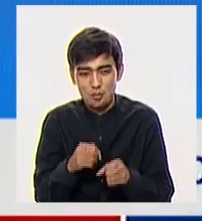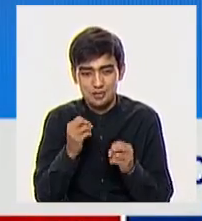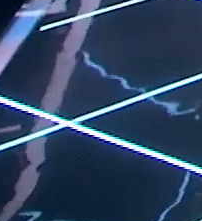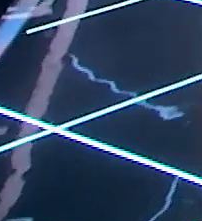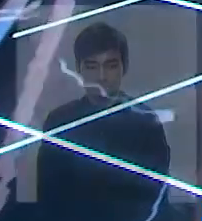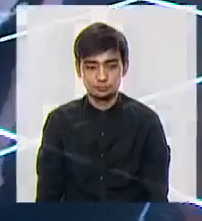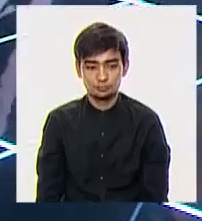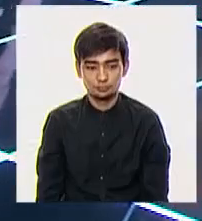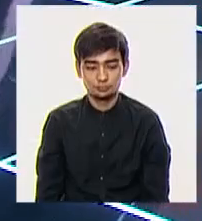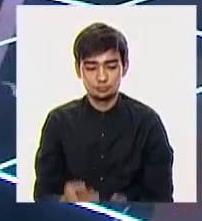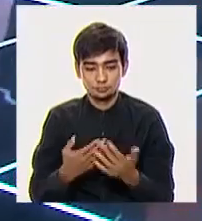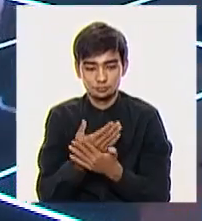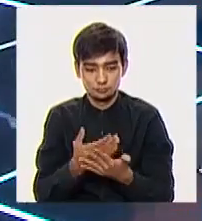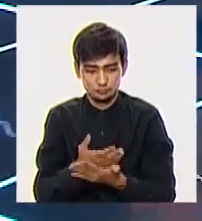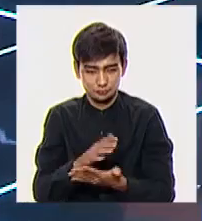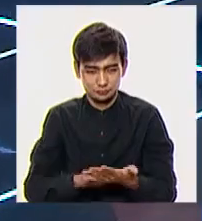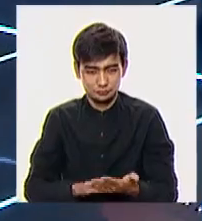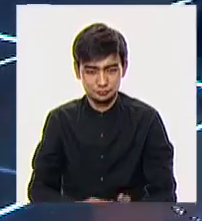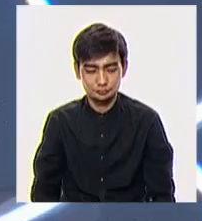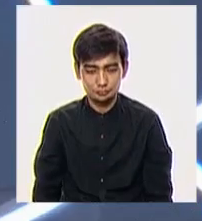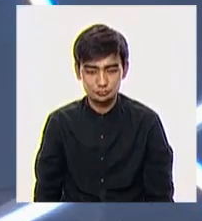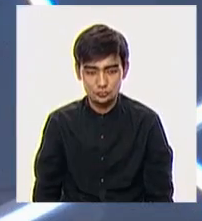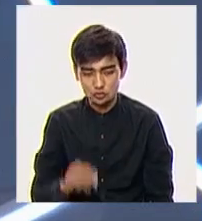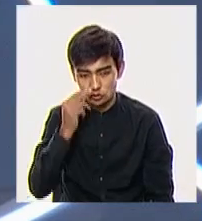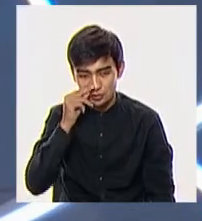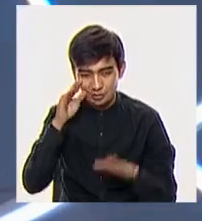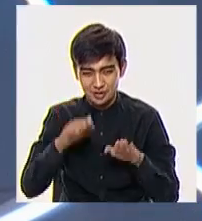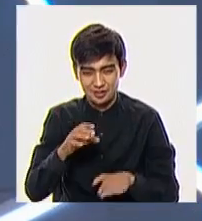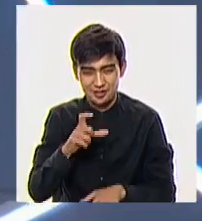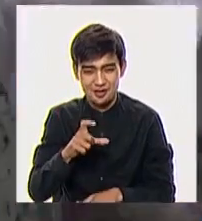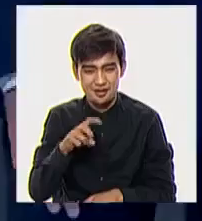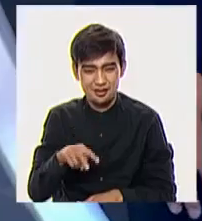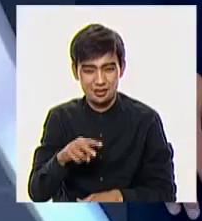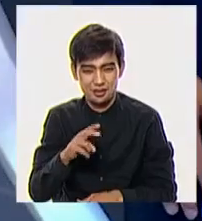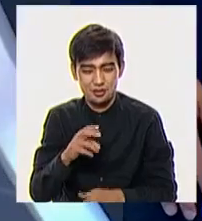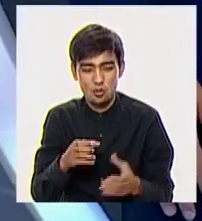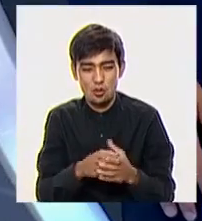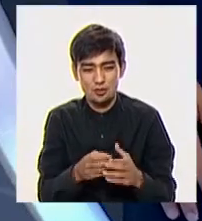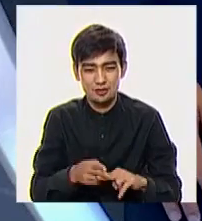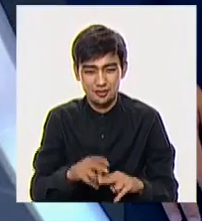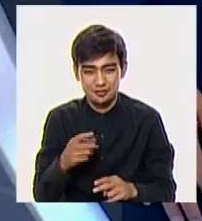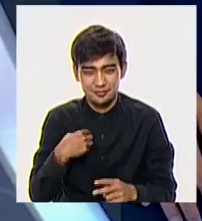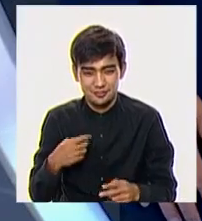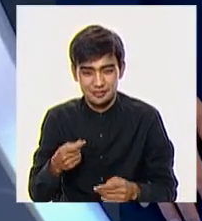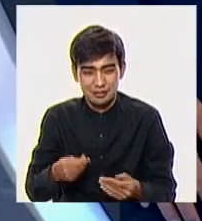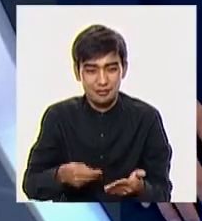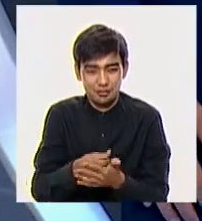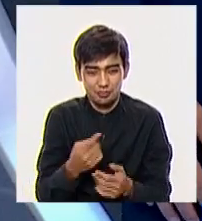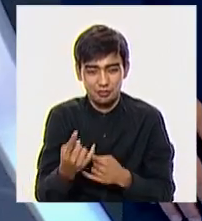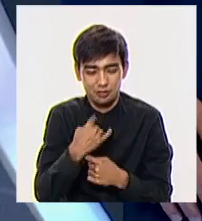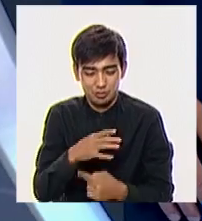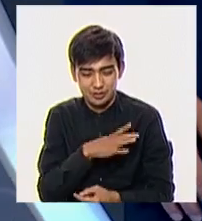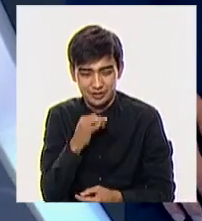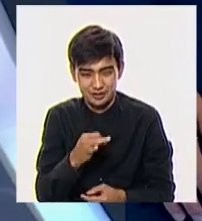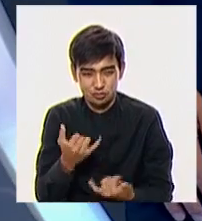болмайды. Тікелей эфирде Информбюро. Шымкентте Эл Капитал қаржы ұйымына ақша салып алдандық дегендер бүгін